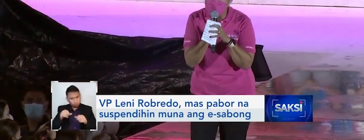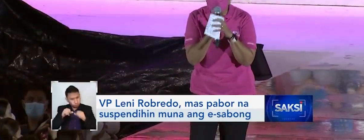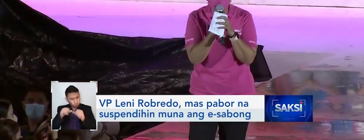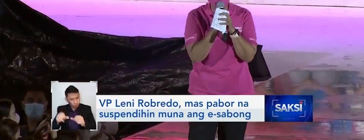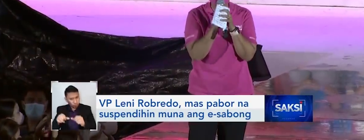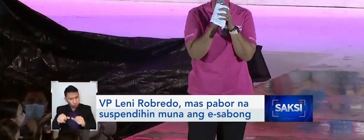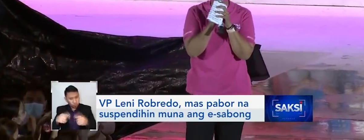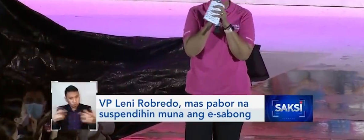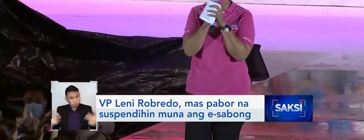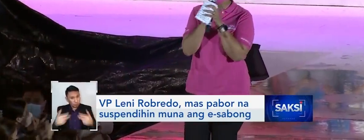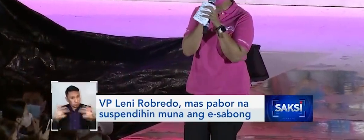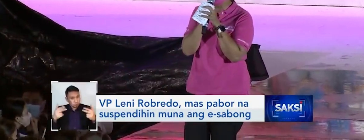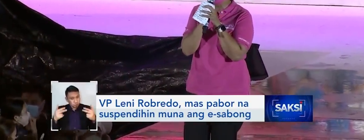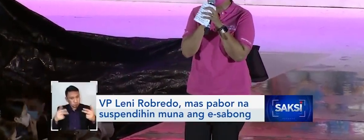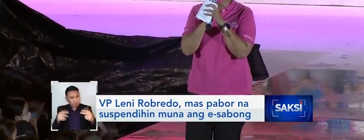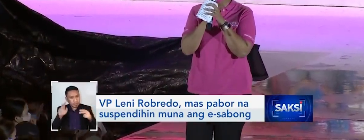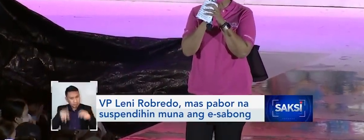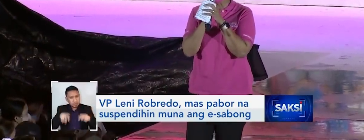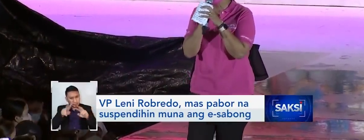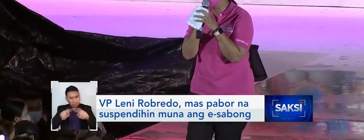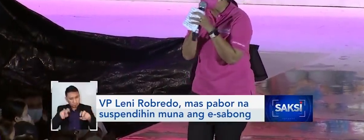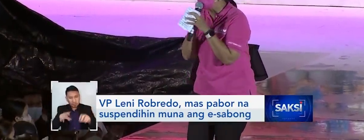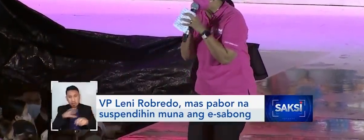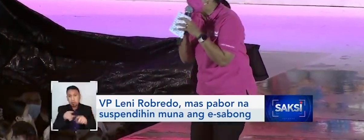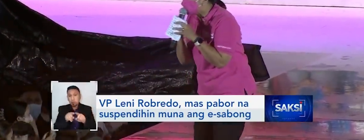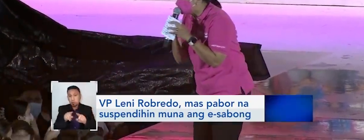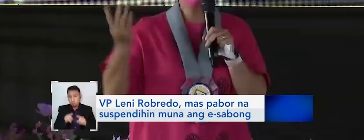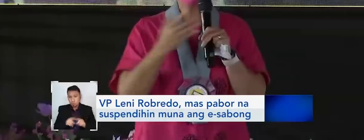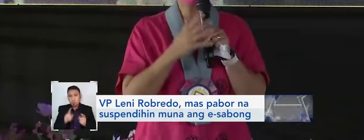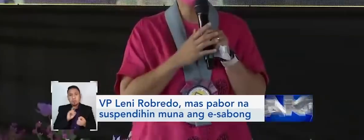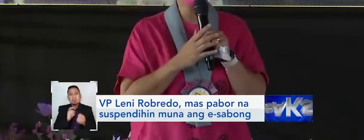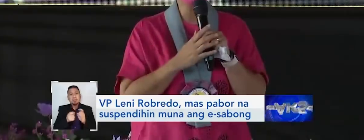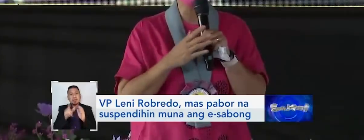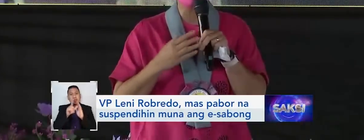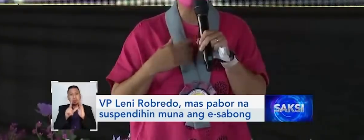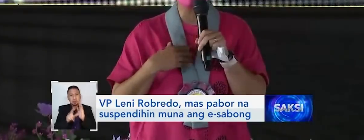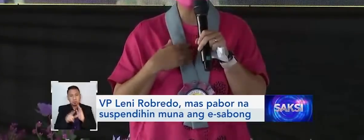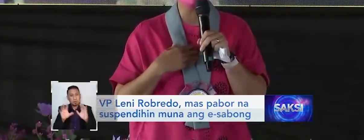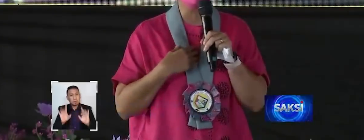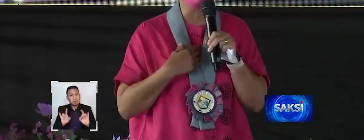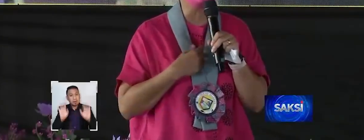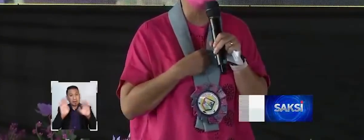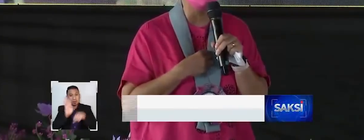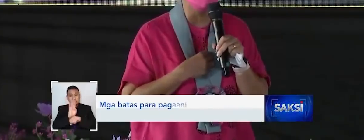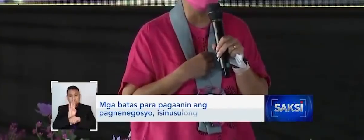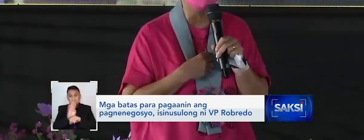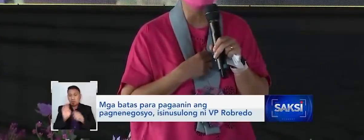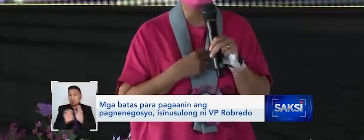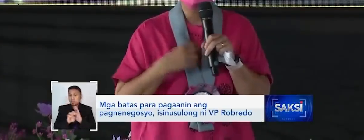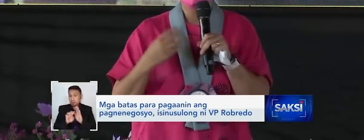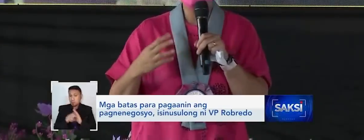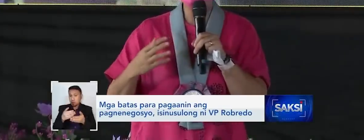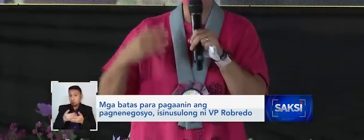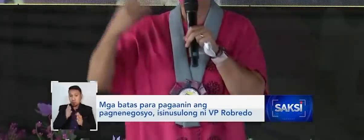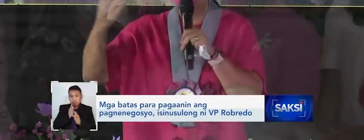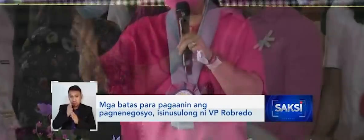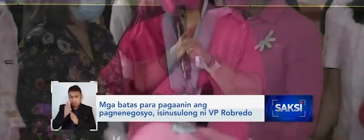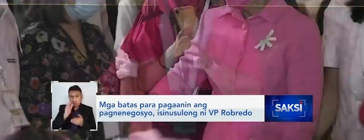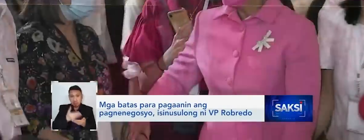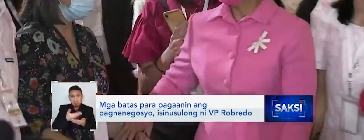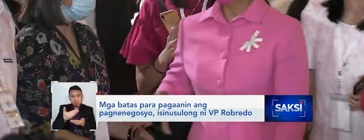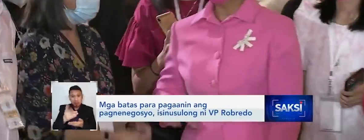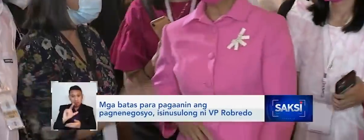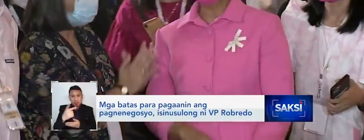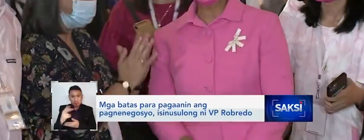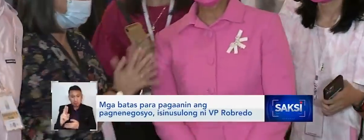rin ni Robredo ang mga amendments sa batas para mas pagaanin ang pagdinegosyo tulad ng direktang pagbili ng mga LGU sa mga produktong gawa ng